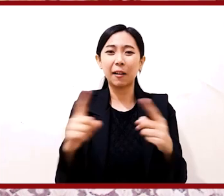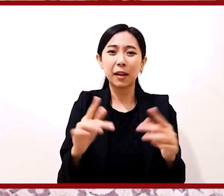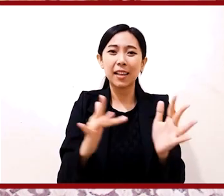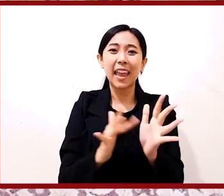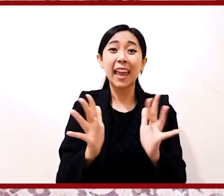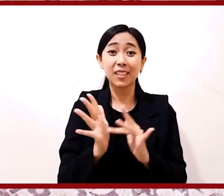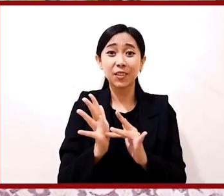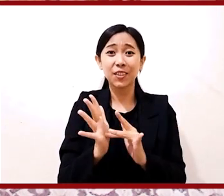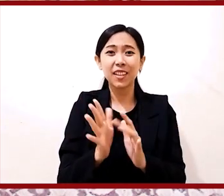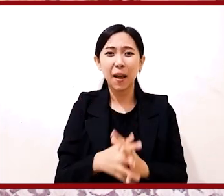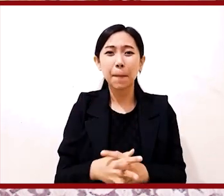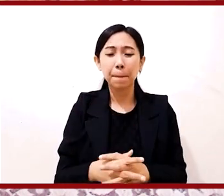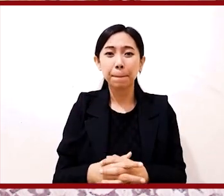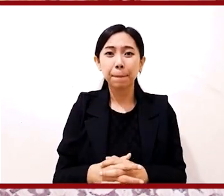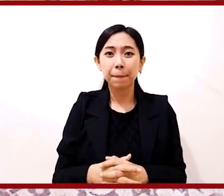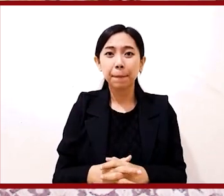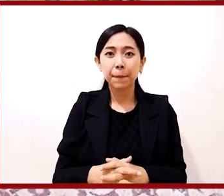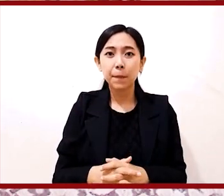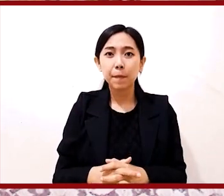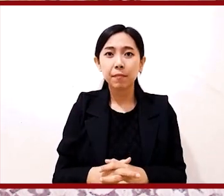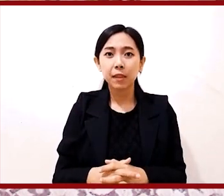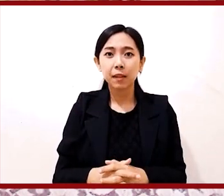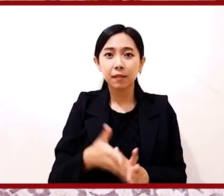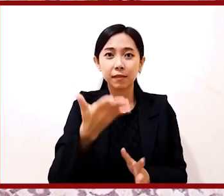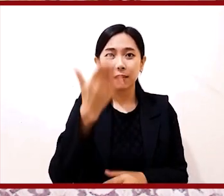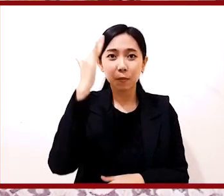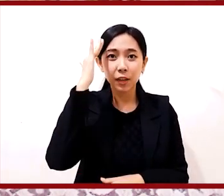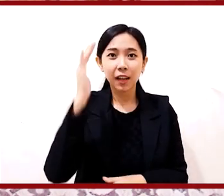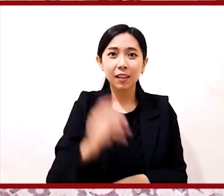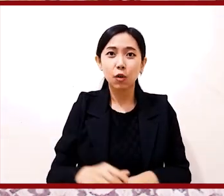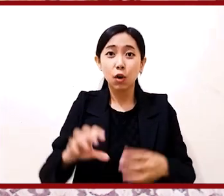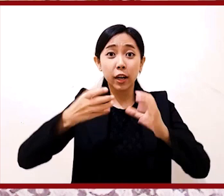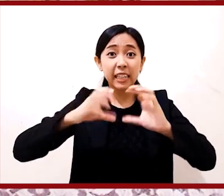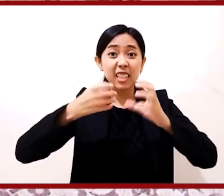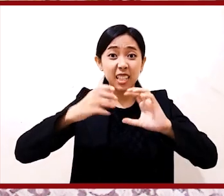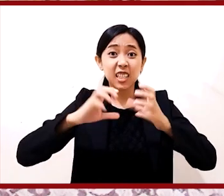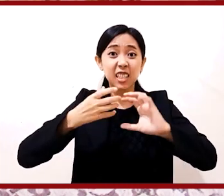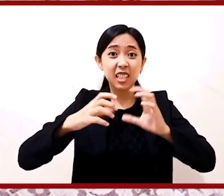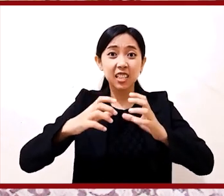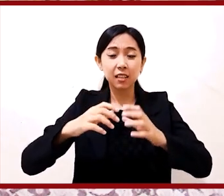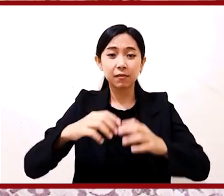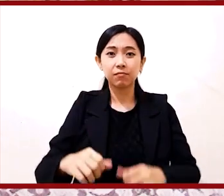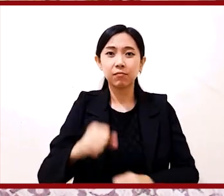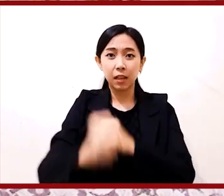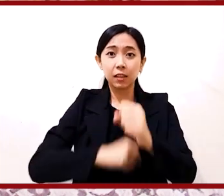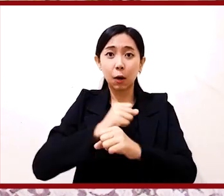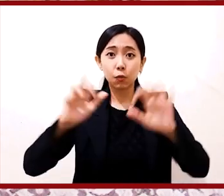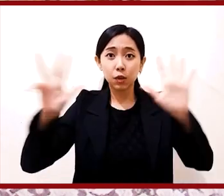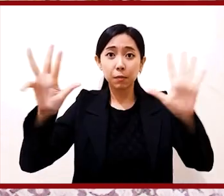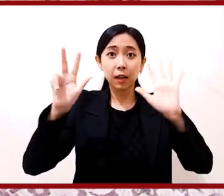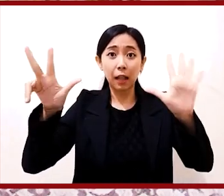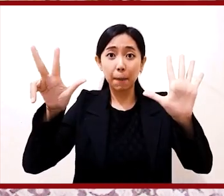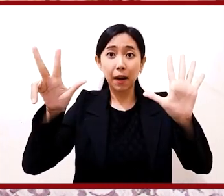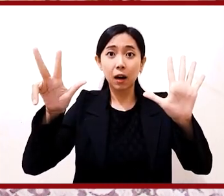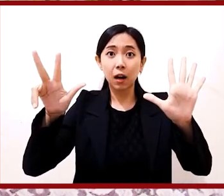Kristus. Bapak Ibu, Papa Mama, tentu ingat dengan krisis moneter. Krismon tahun